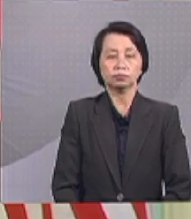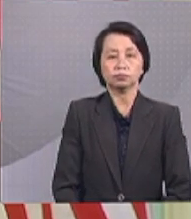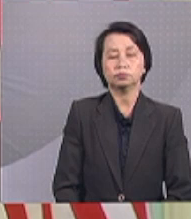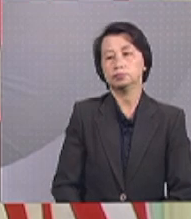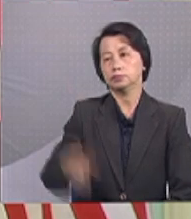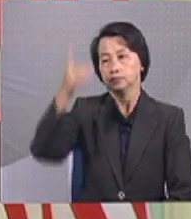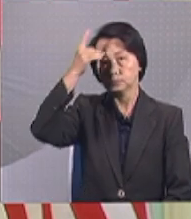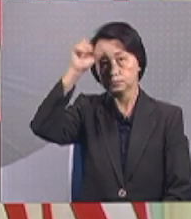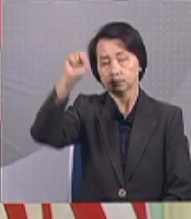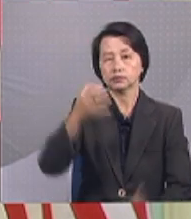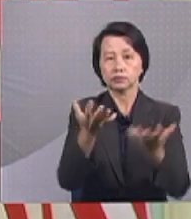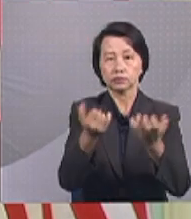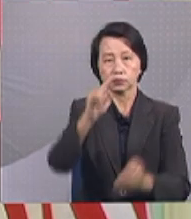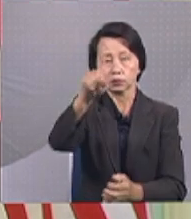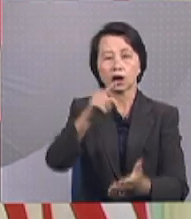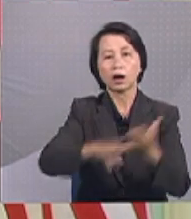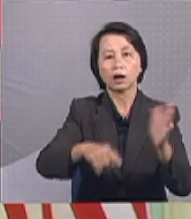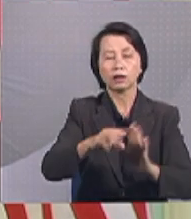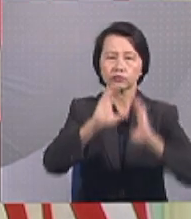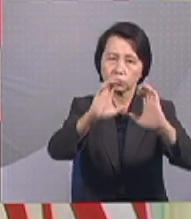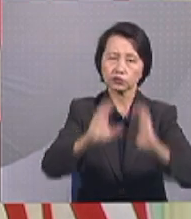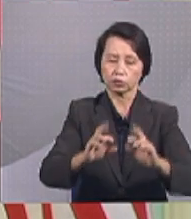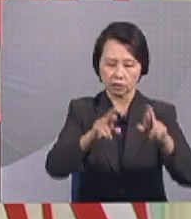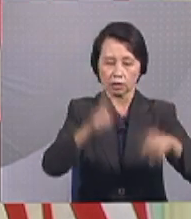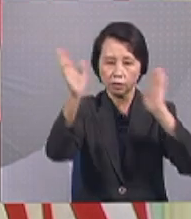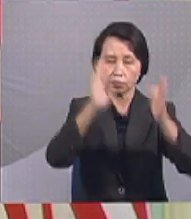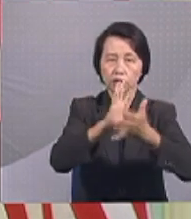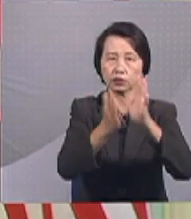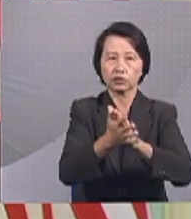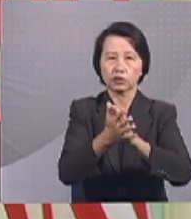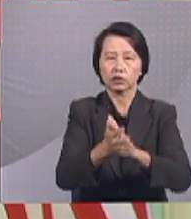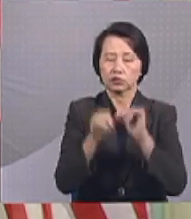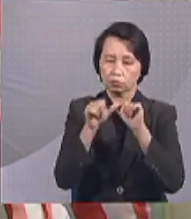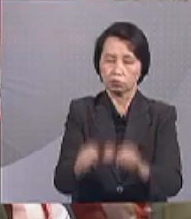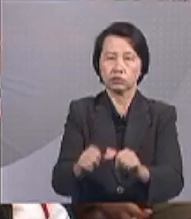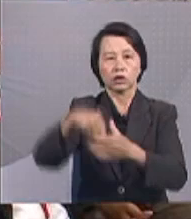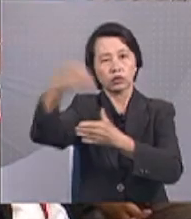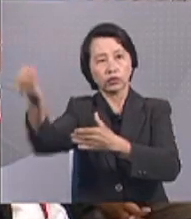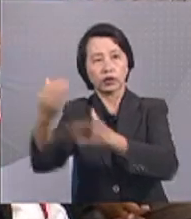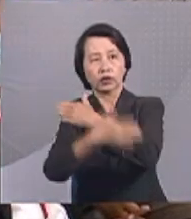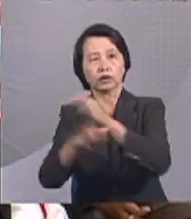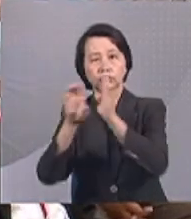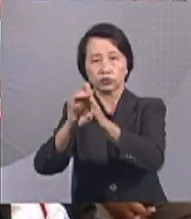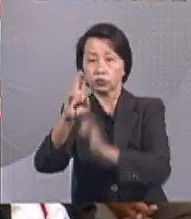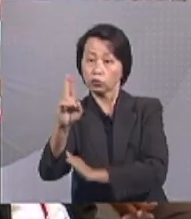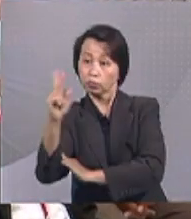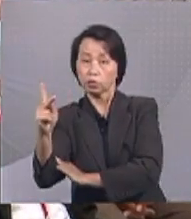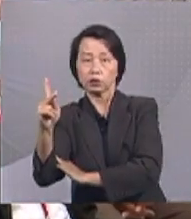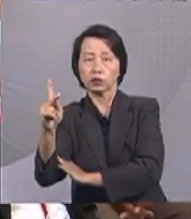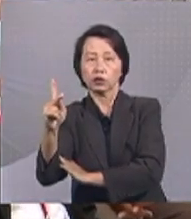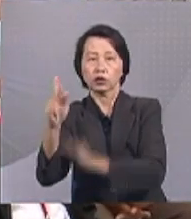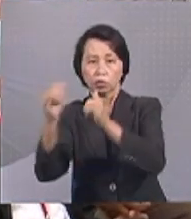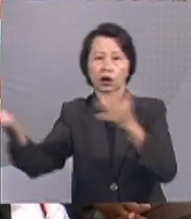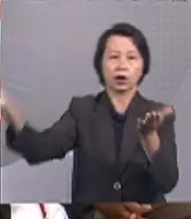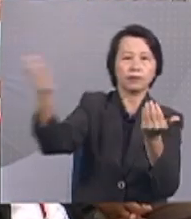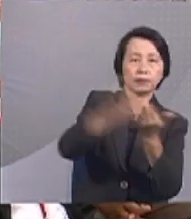Baik Datuk Seri, nak tanya, apakah prosedur bagi rakyat Malaysia yang menjadi permanent residence di luar negara, contohnya di United Kingdom, contoh